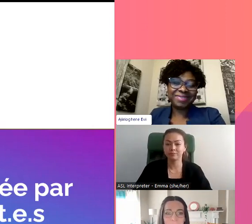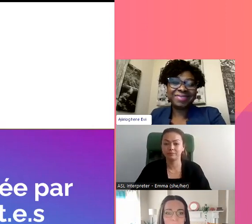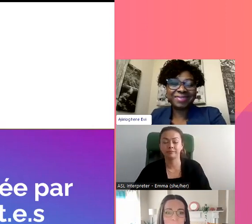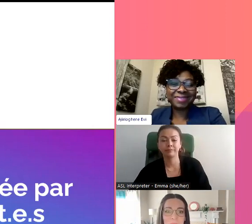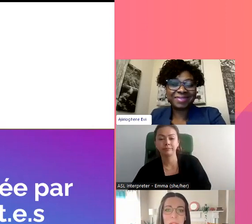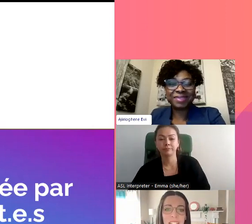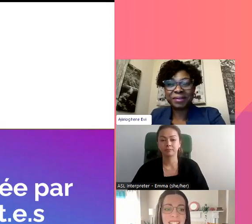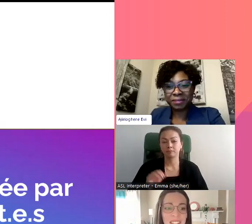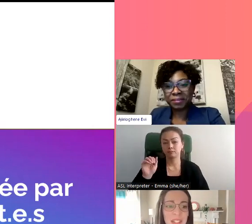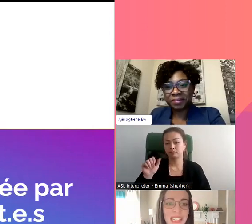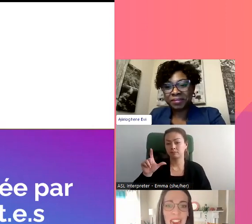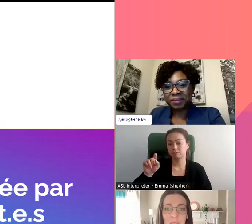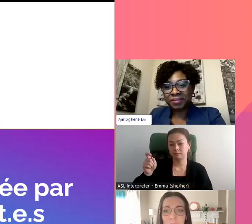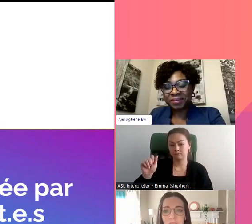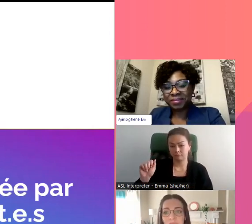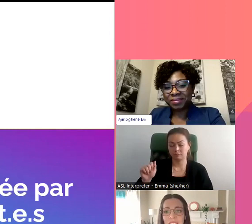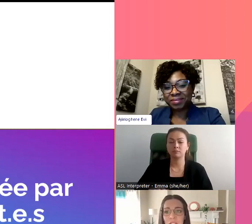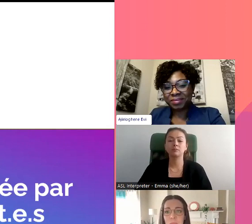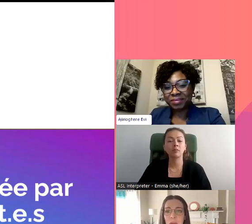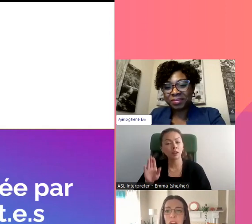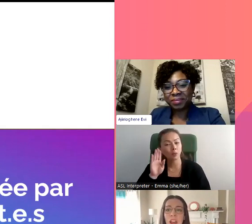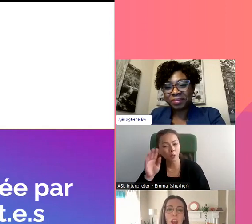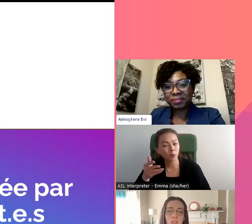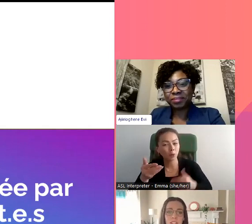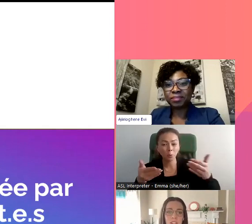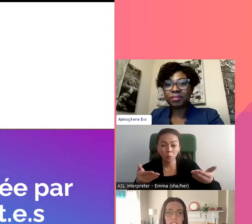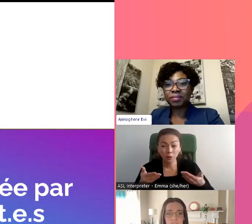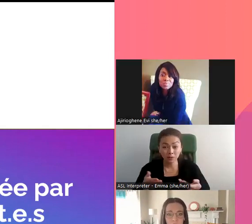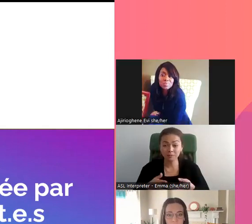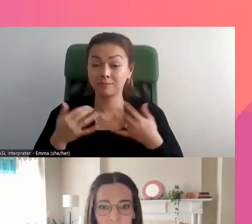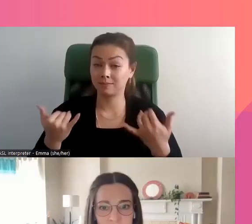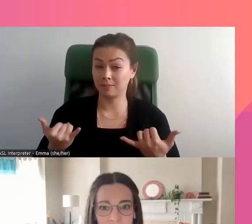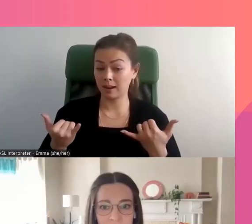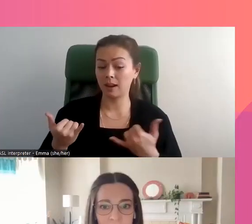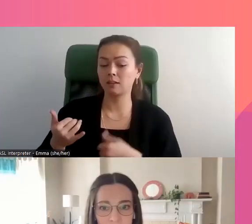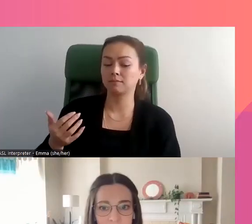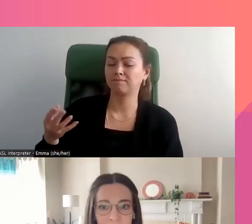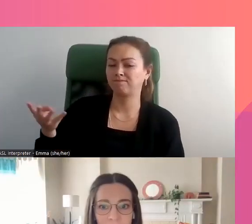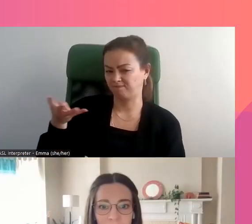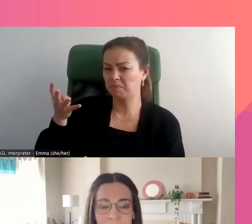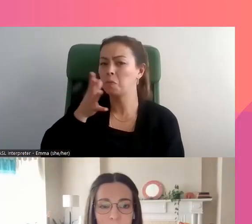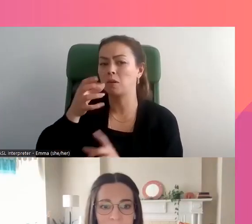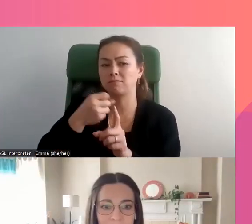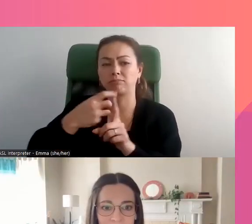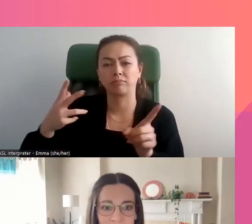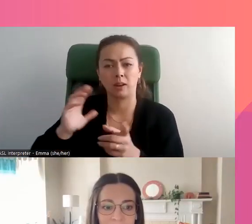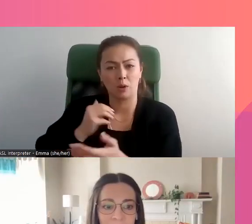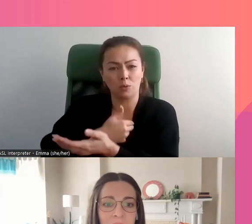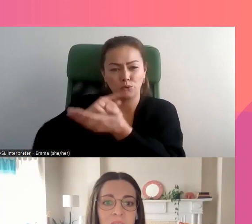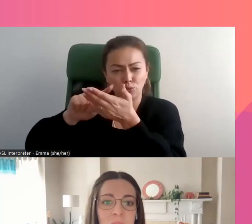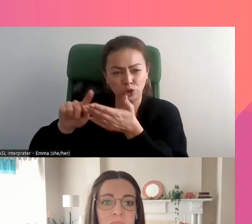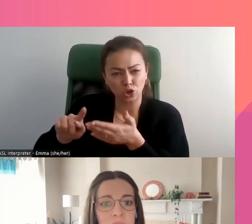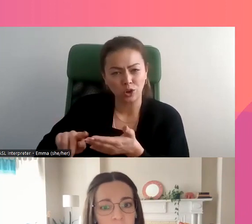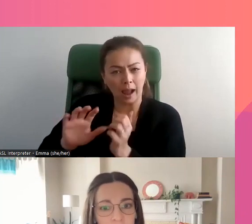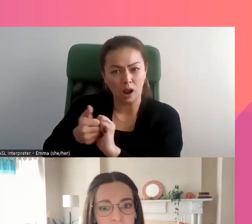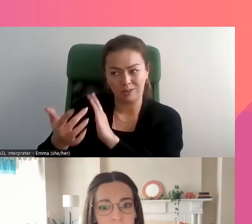Merci. Bonjour tout le monde. Alors aujourd'hui, nous allons vous parler de notre recherche sur la violence fondée sur le sexe